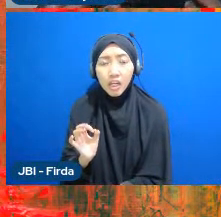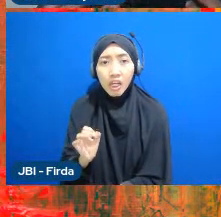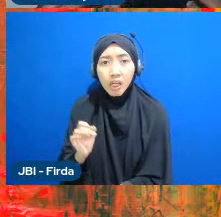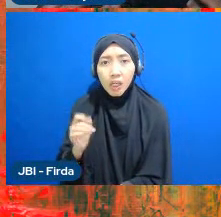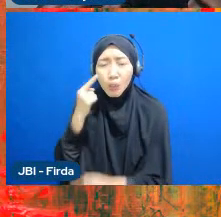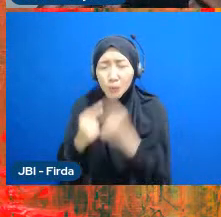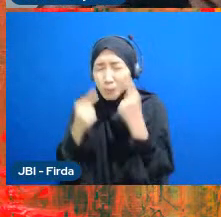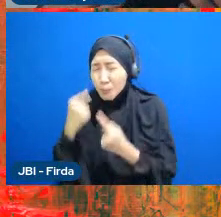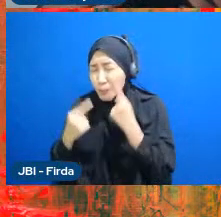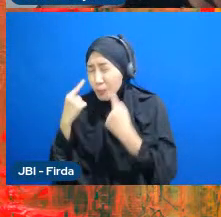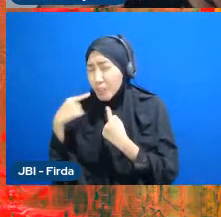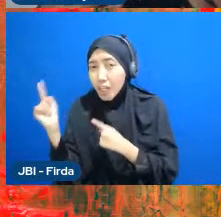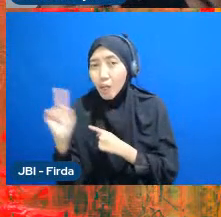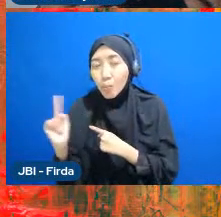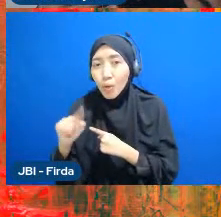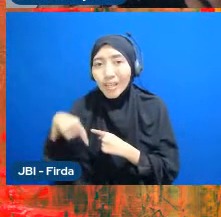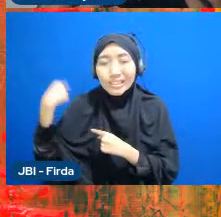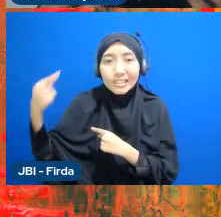sampai